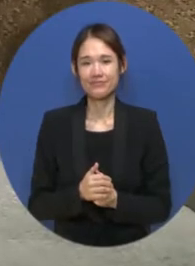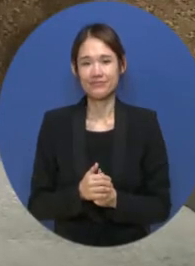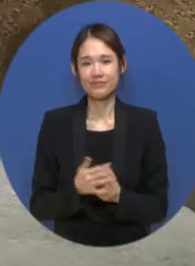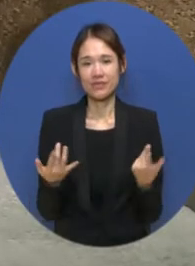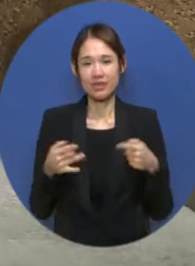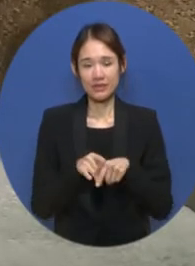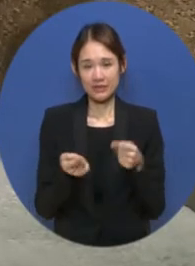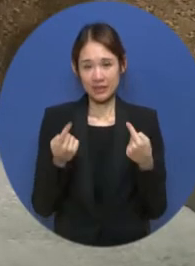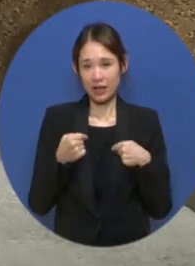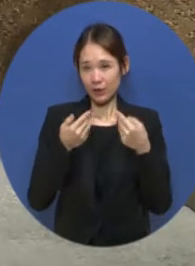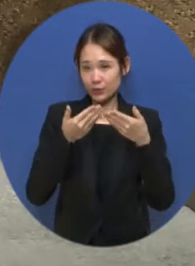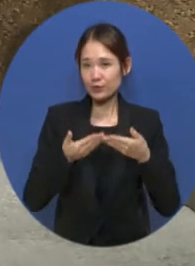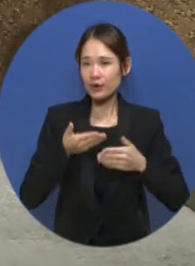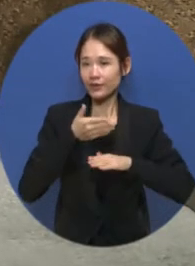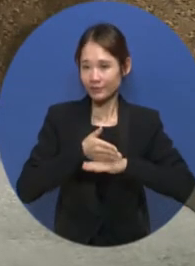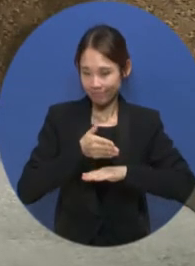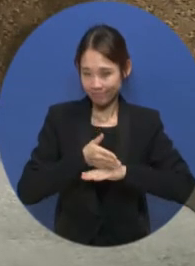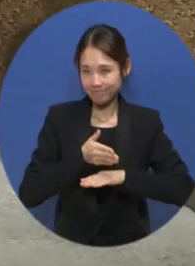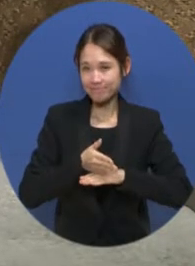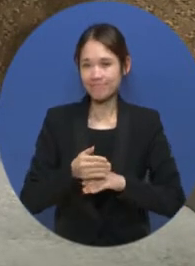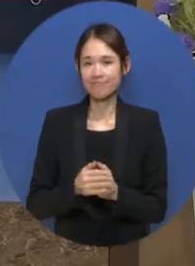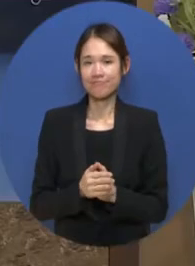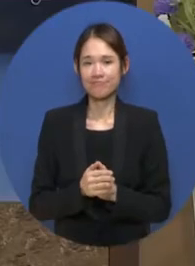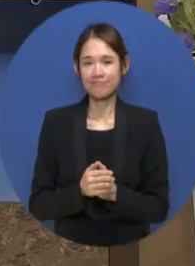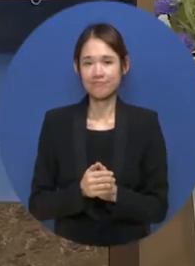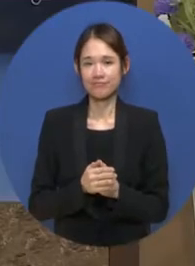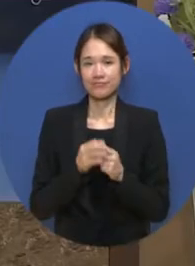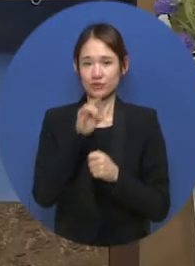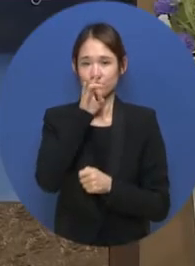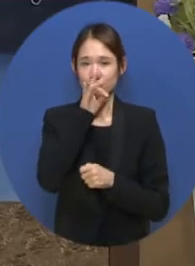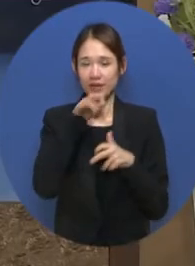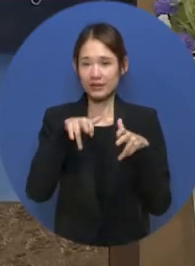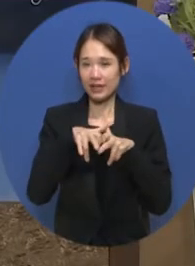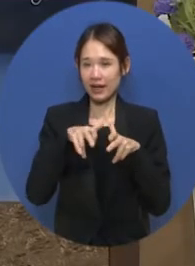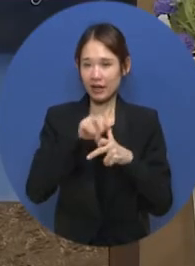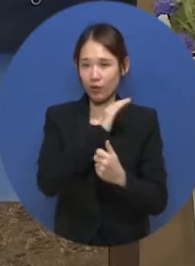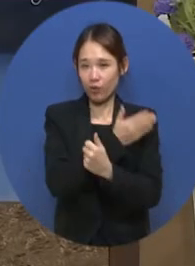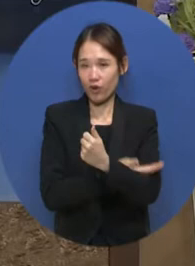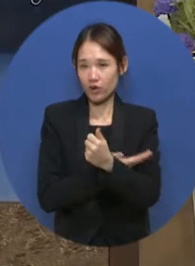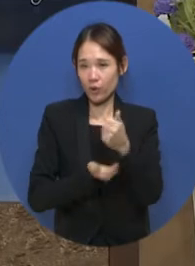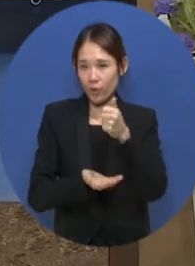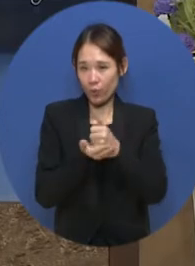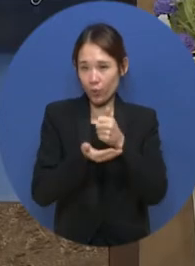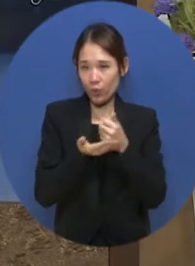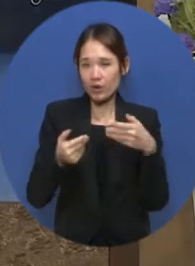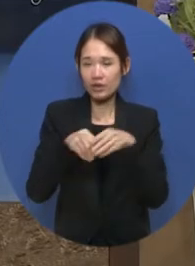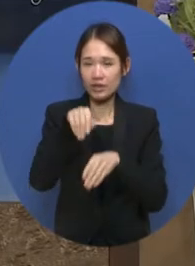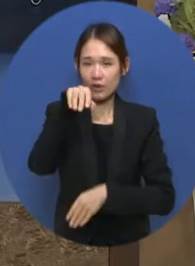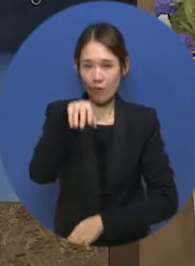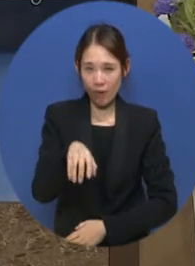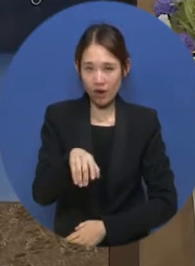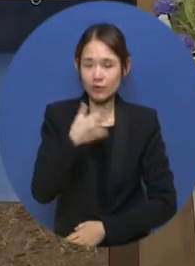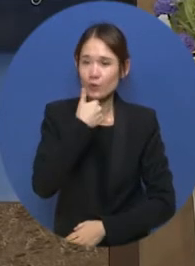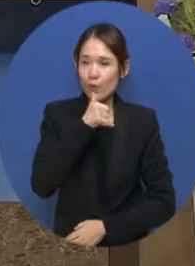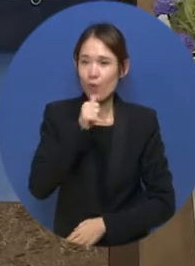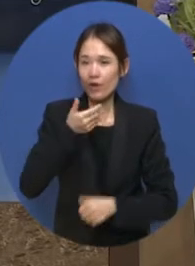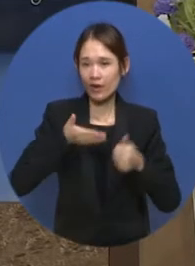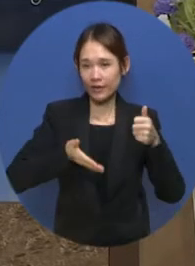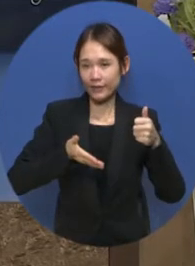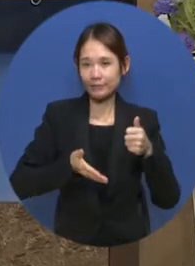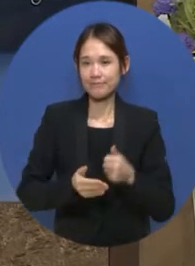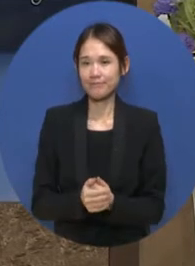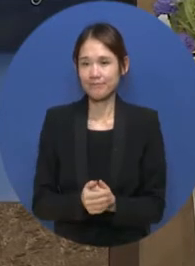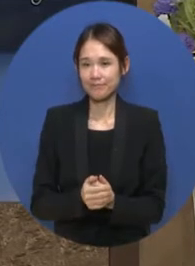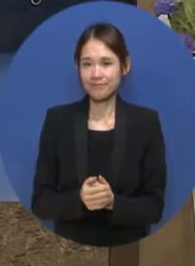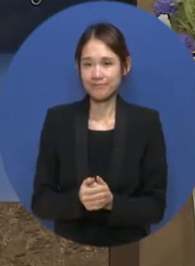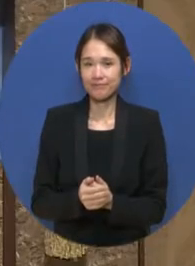자리해 주셔서 대단히 감사드립니다 먼저 이 중앙 장애인 권의 오후 기관이 어떤 곳인지 소개 말씀 부탁 해서